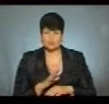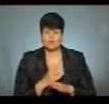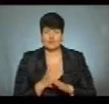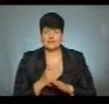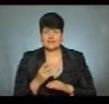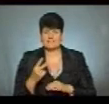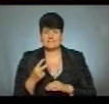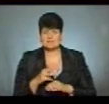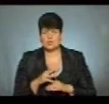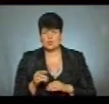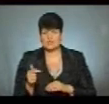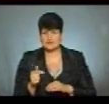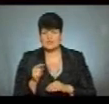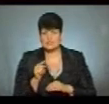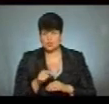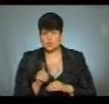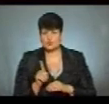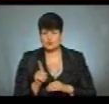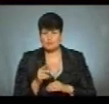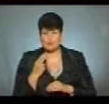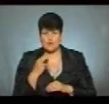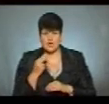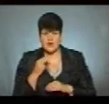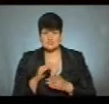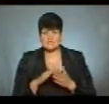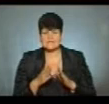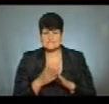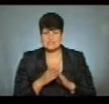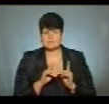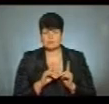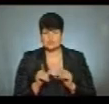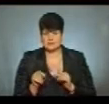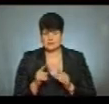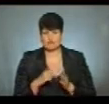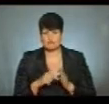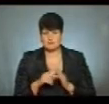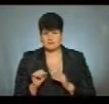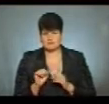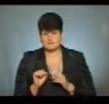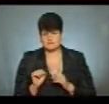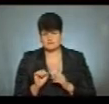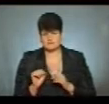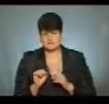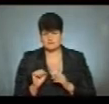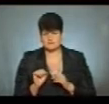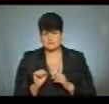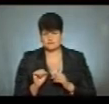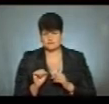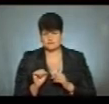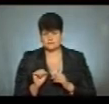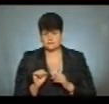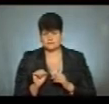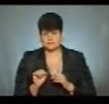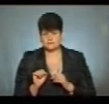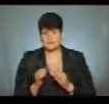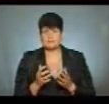виділено 20 мільйонів гривень для того, щоб покращити стан проїзду через місто, районний центр Теребовля.